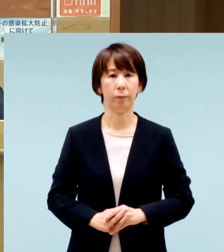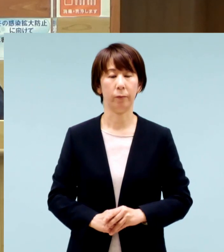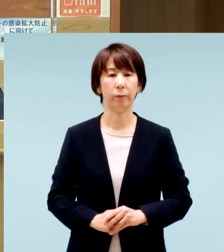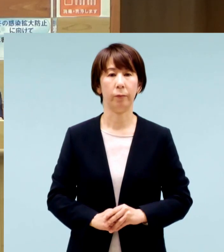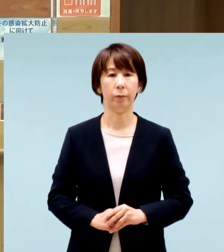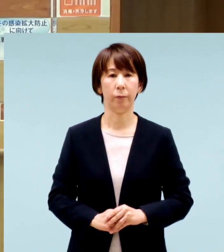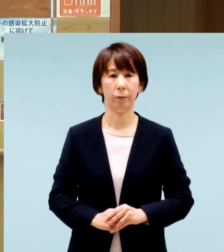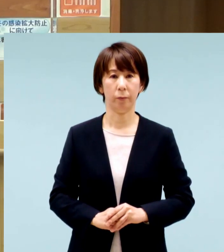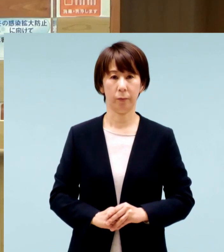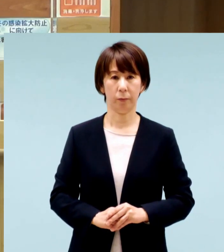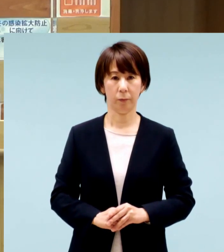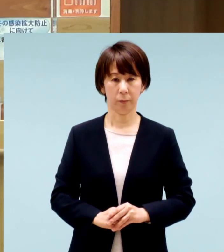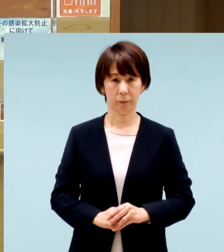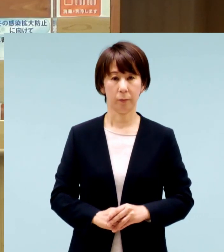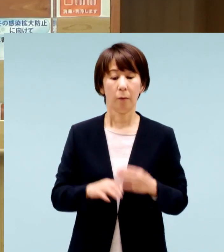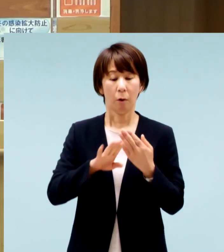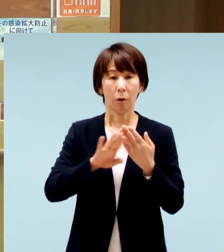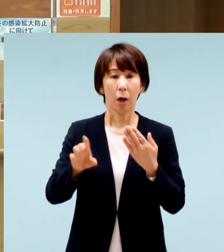他にご質問ございますか。